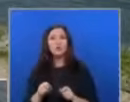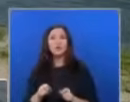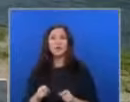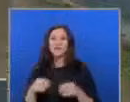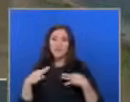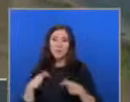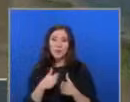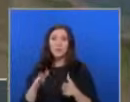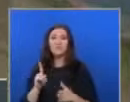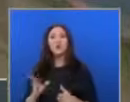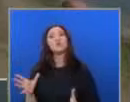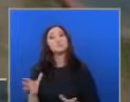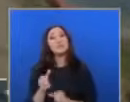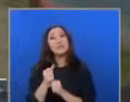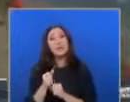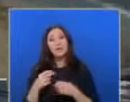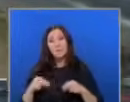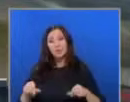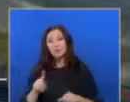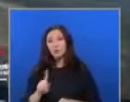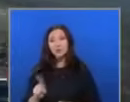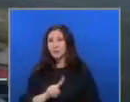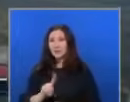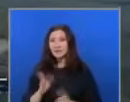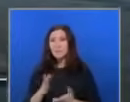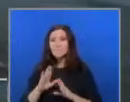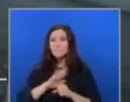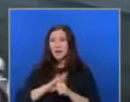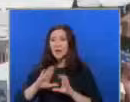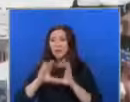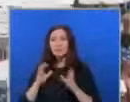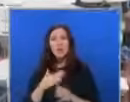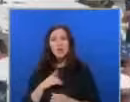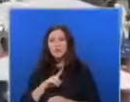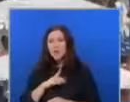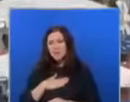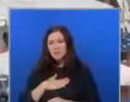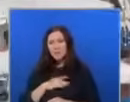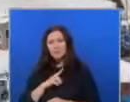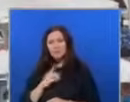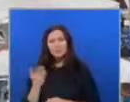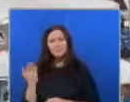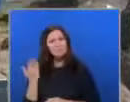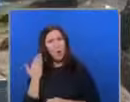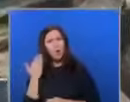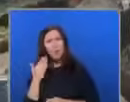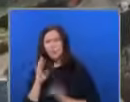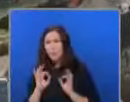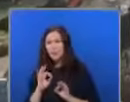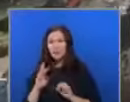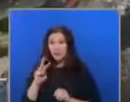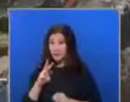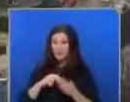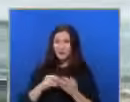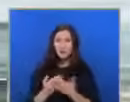период, в който спасителите по плажовете можеха да не са в пълен капацитет. Имахме около до момента може би 3 проверки от началото